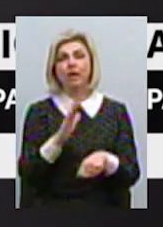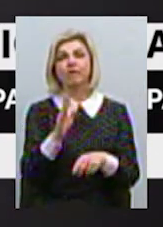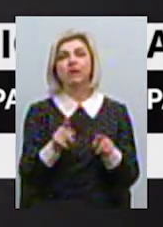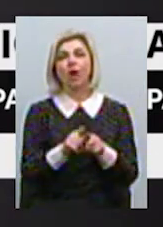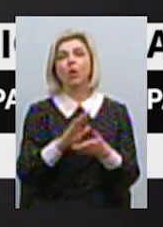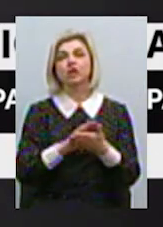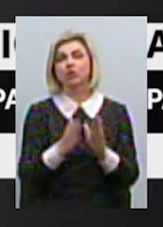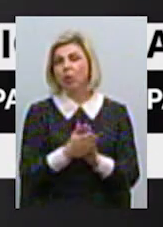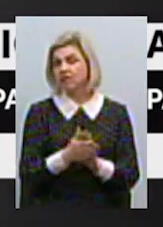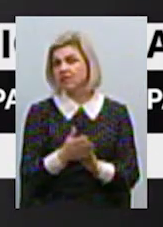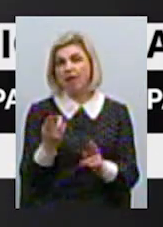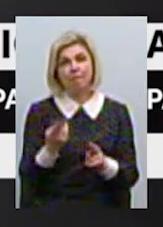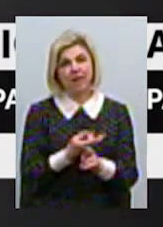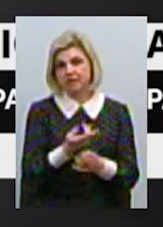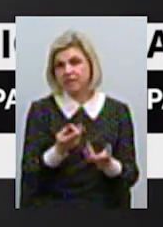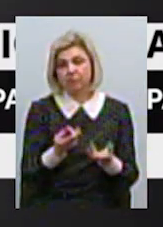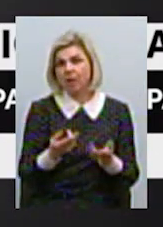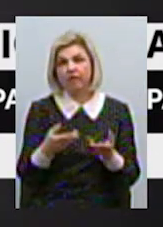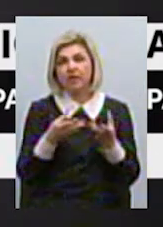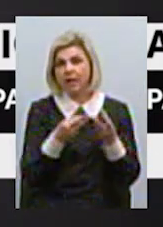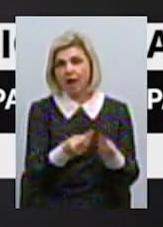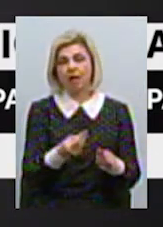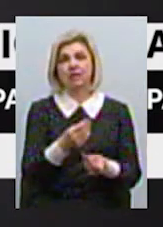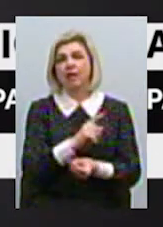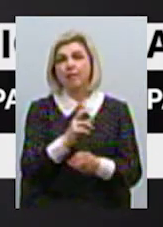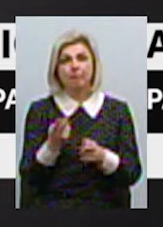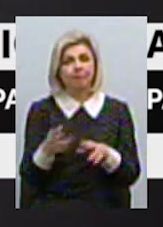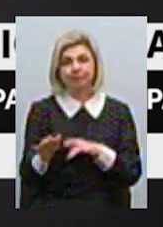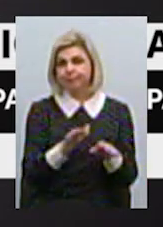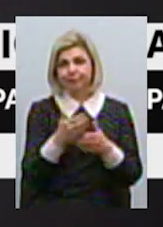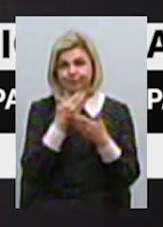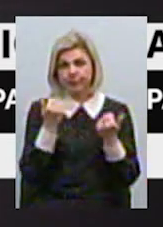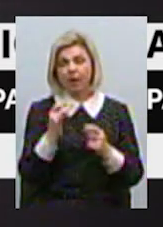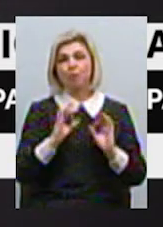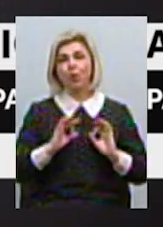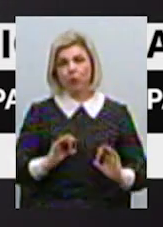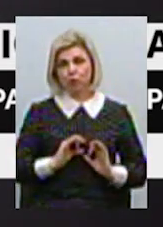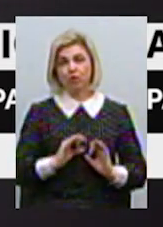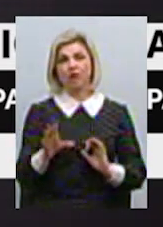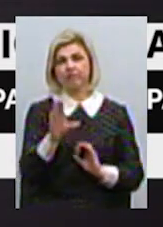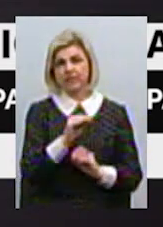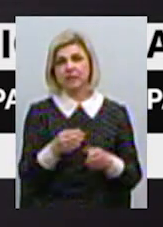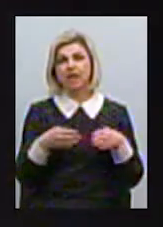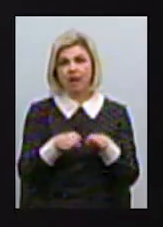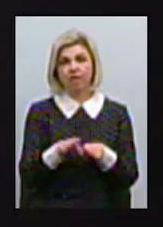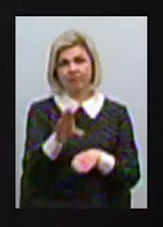ситуації безсила. Не вирішується питання будь-яких самозахоплень, прокуратура закриває всі розпочаті